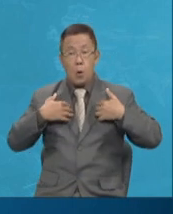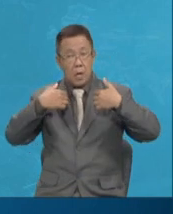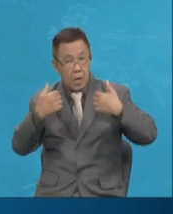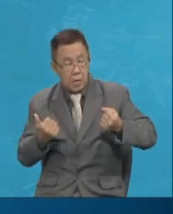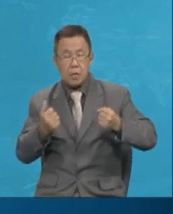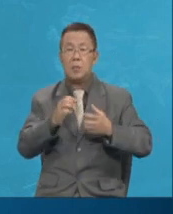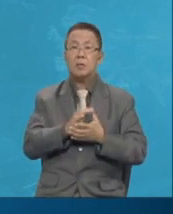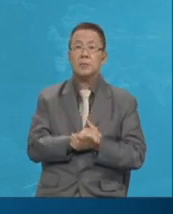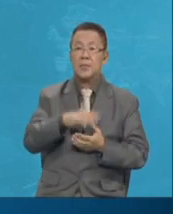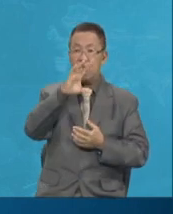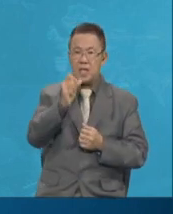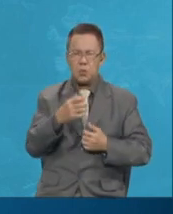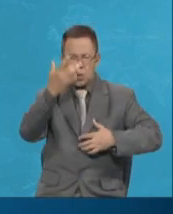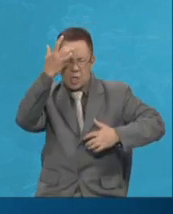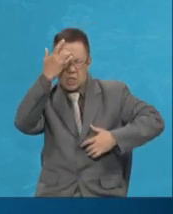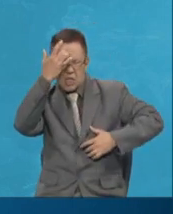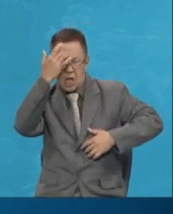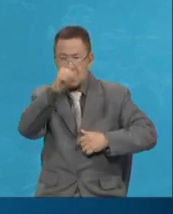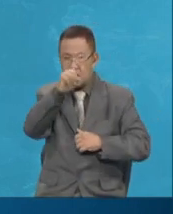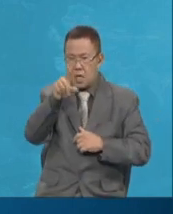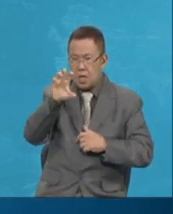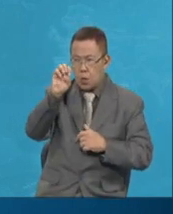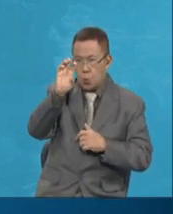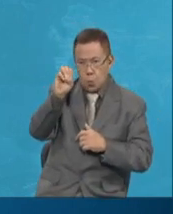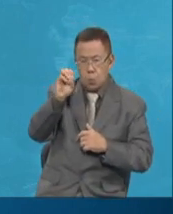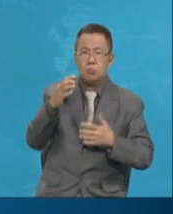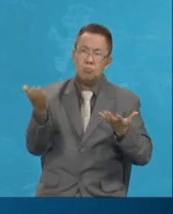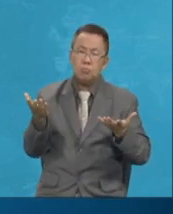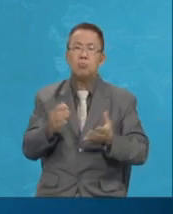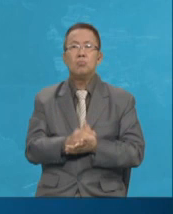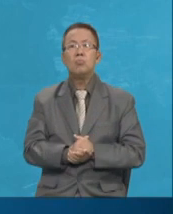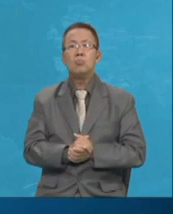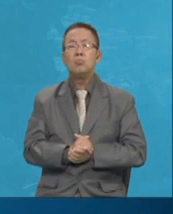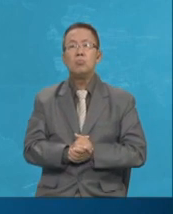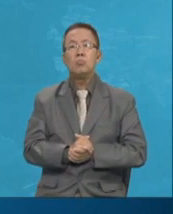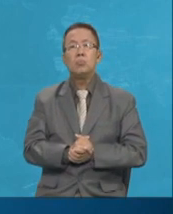kehidupan liar penyakit zoonotik serta menyokong amalan terbaik